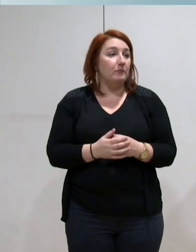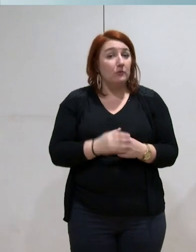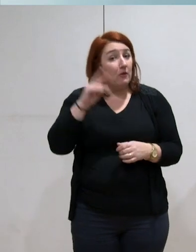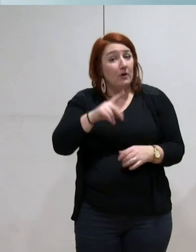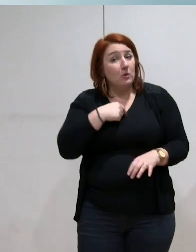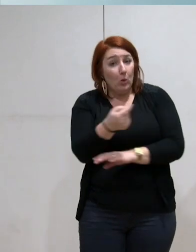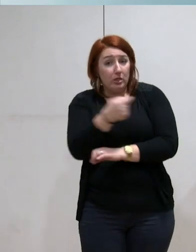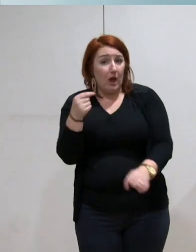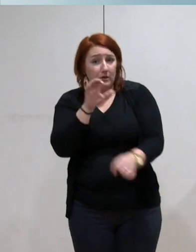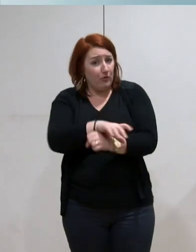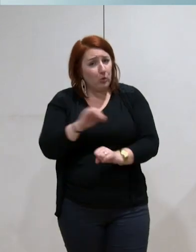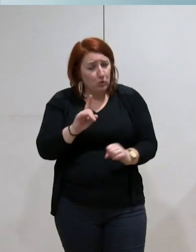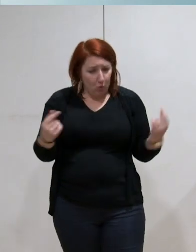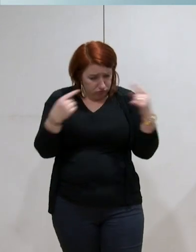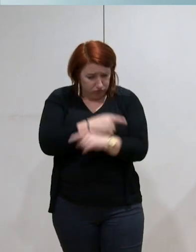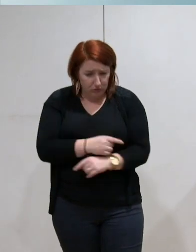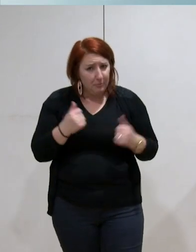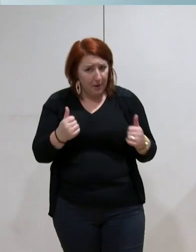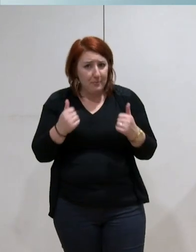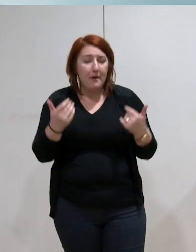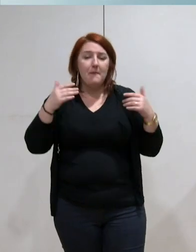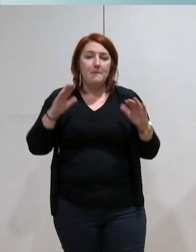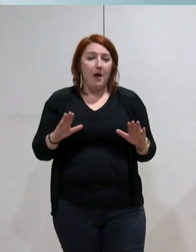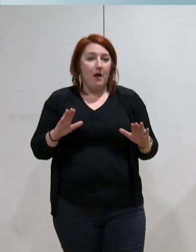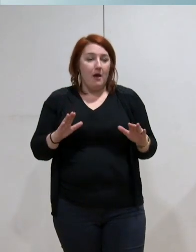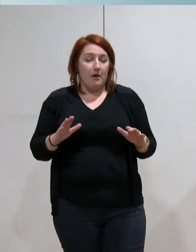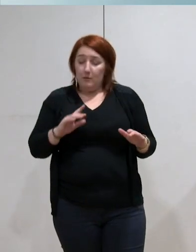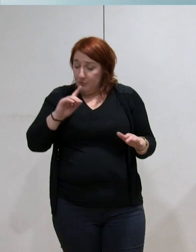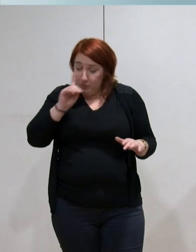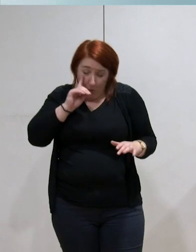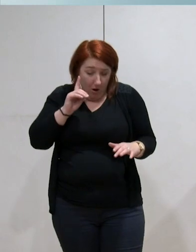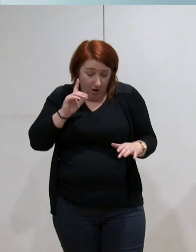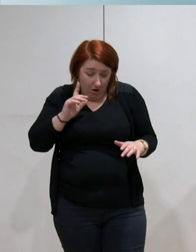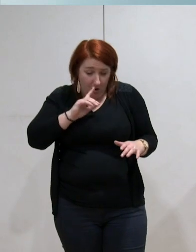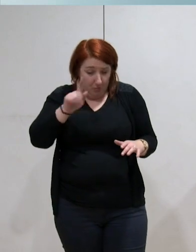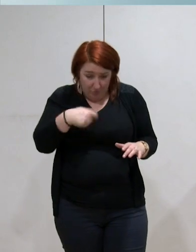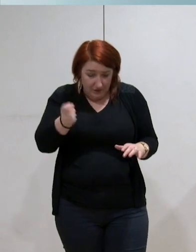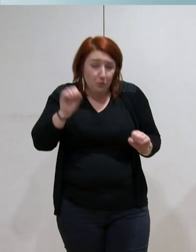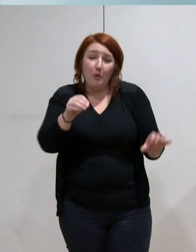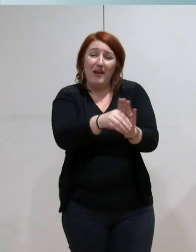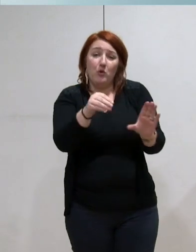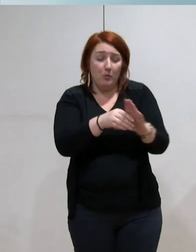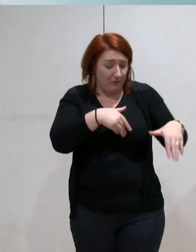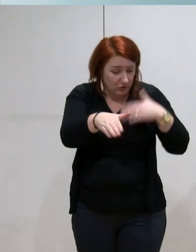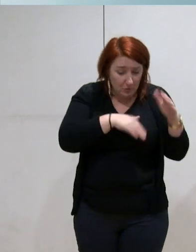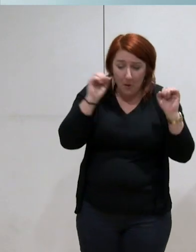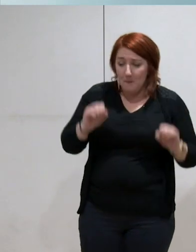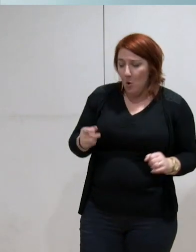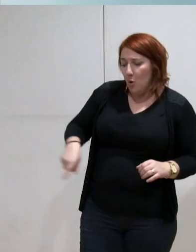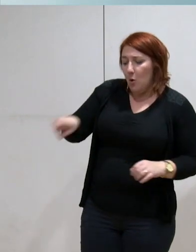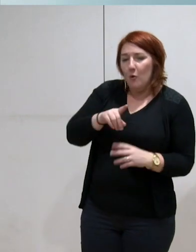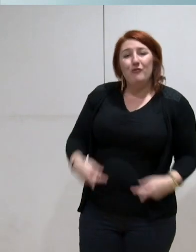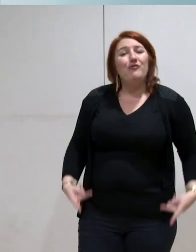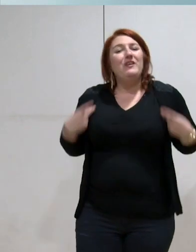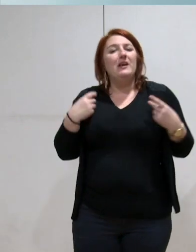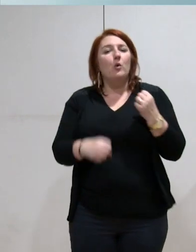quelque chose que nous rejetons bien au contraire qui peut nous permettre de faire des économies de fonctionnement qui peut nous permettre d'améliorer les qualités de vie au